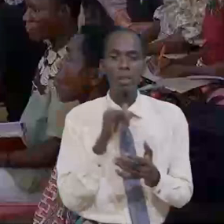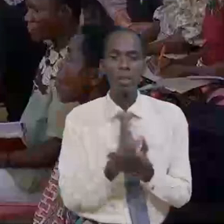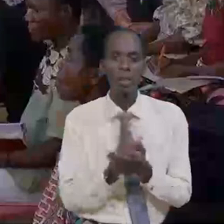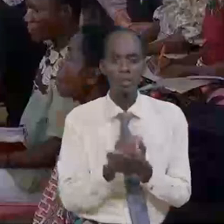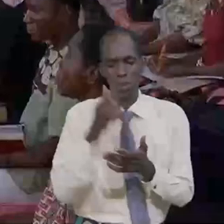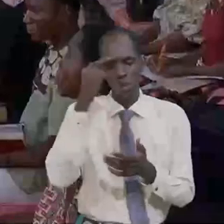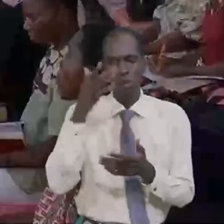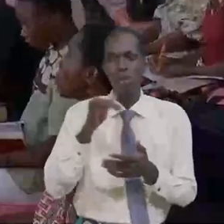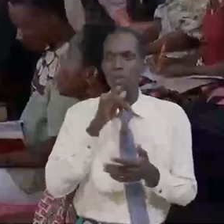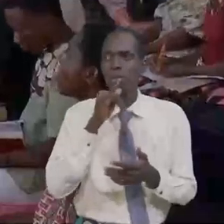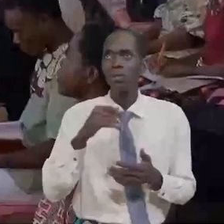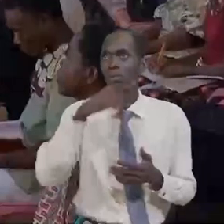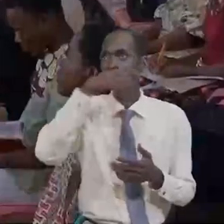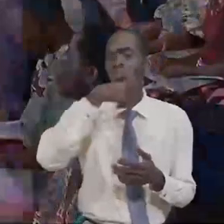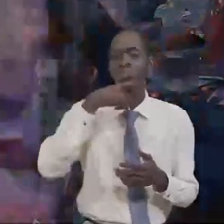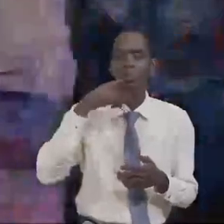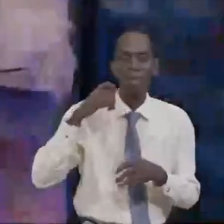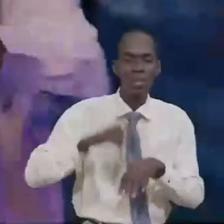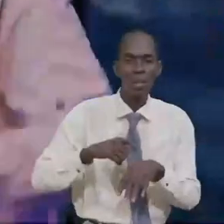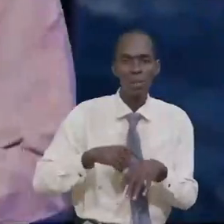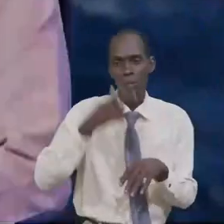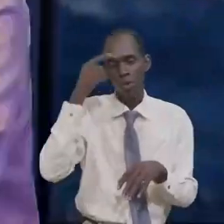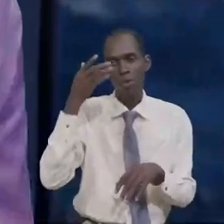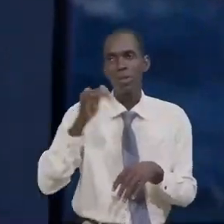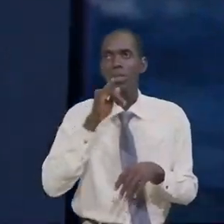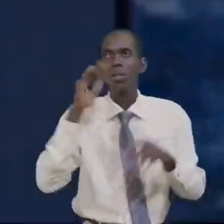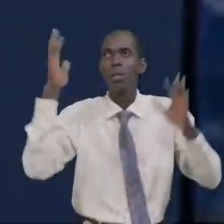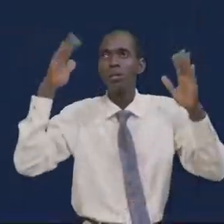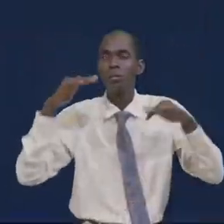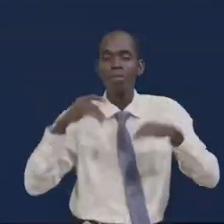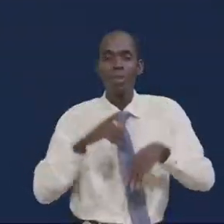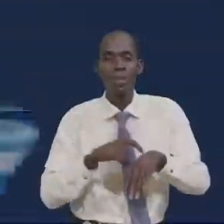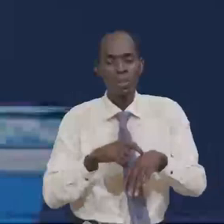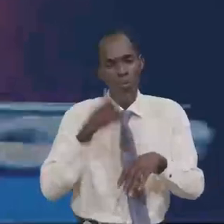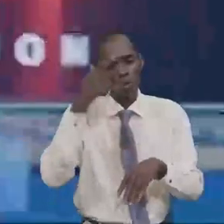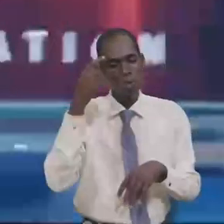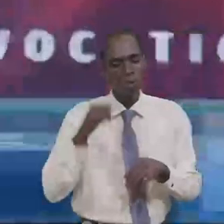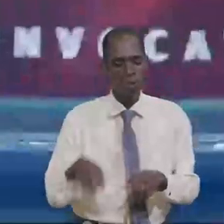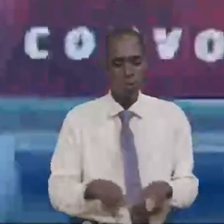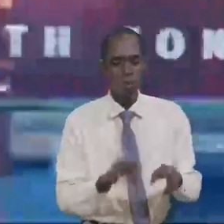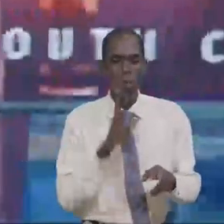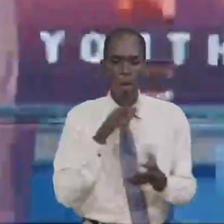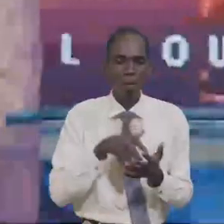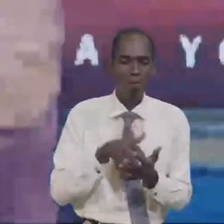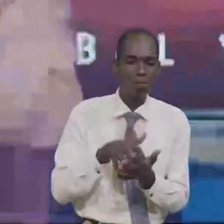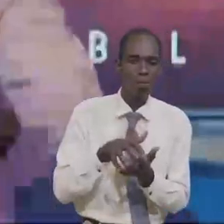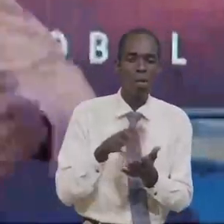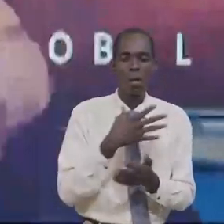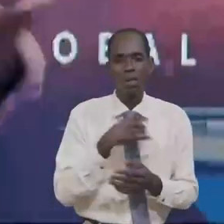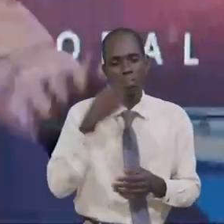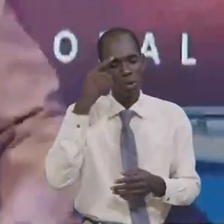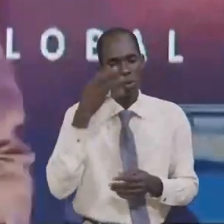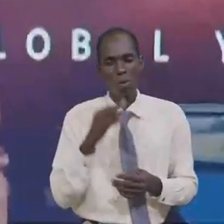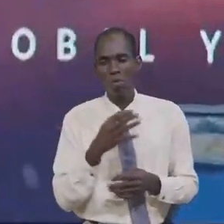il y a la saison pluvieuse ah les boissons du gâter à cause de si ou de cela à cause des